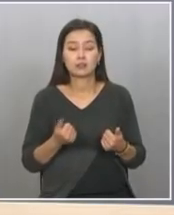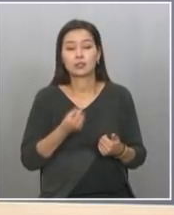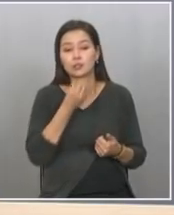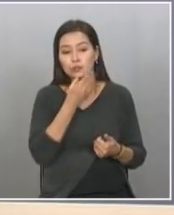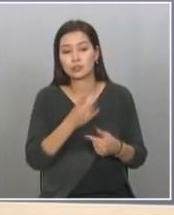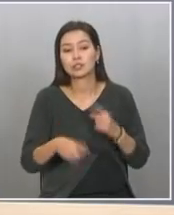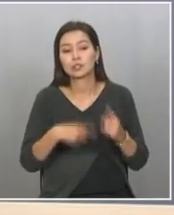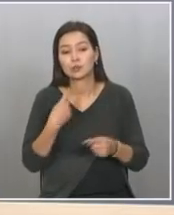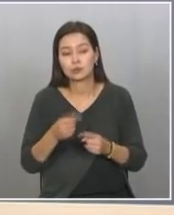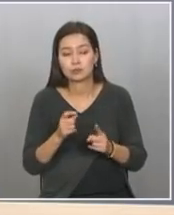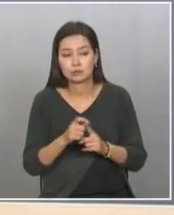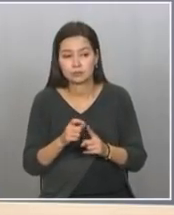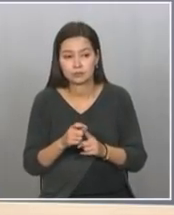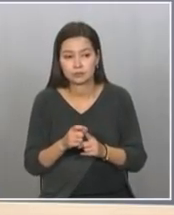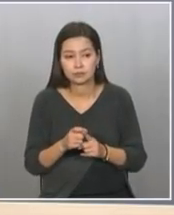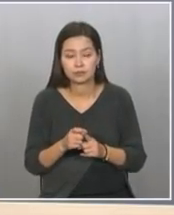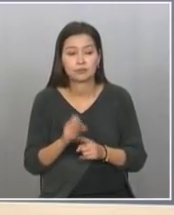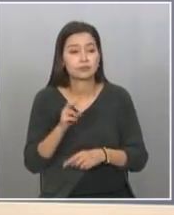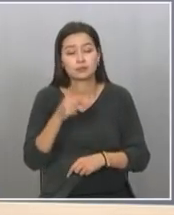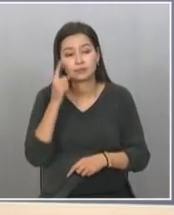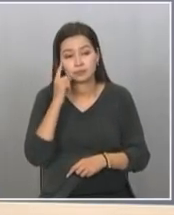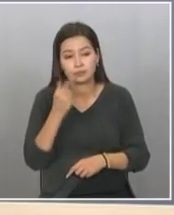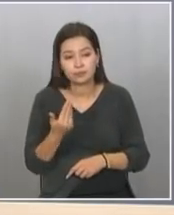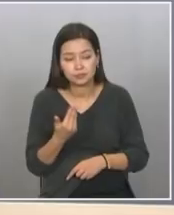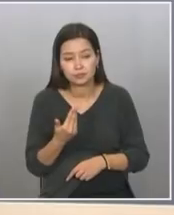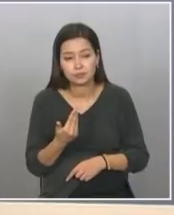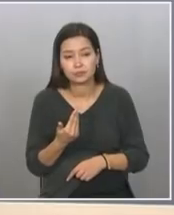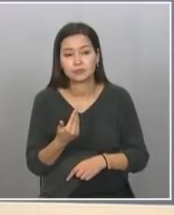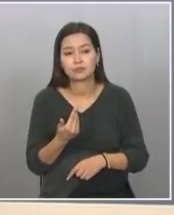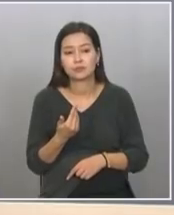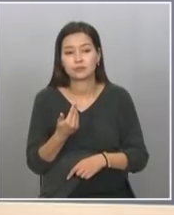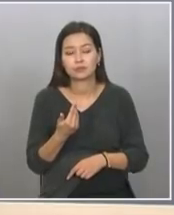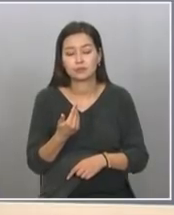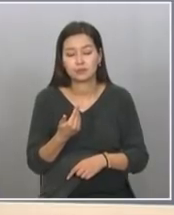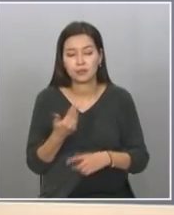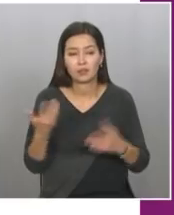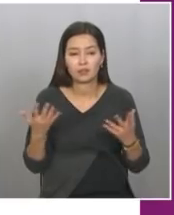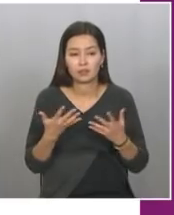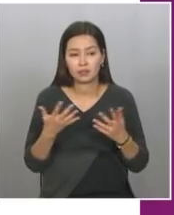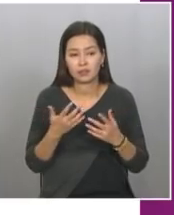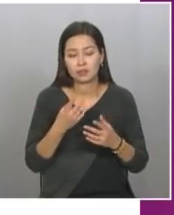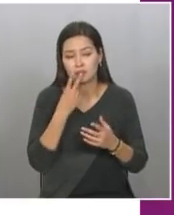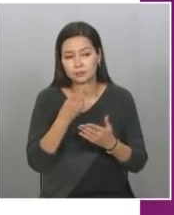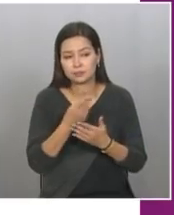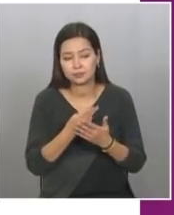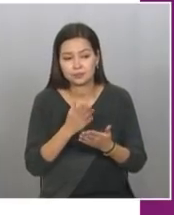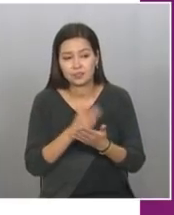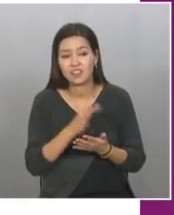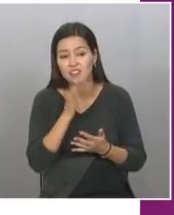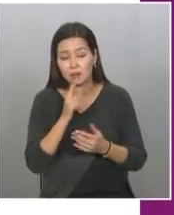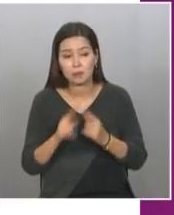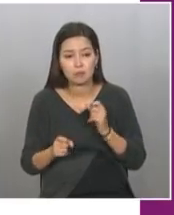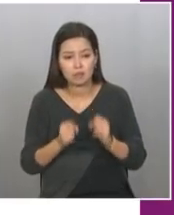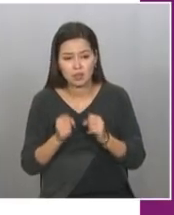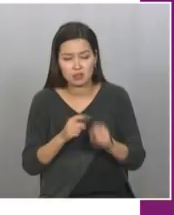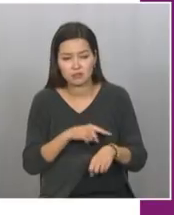Следующее. Как вы думаете, а здесь какая фраза скрыта? Время бежит. Я